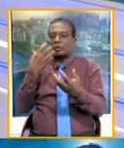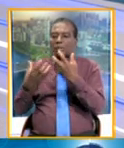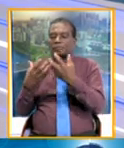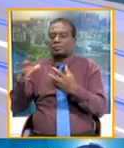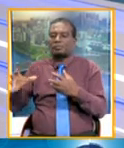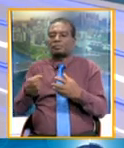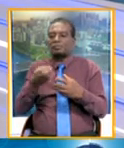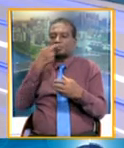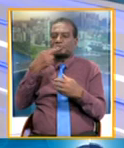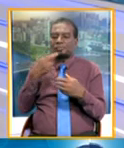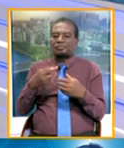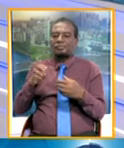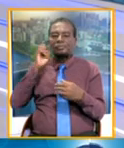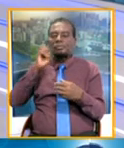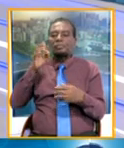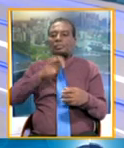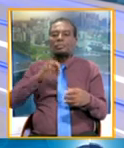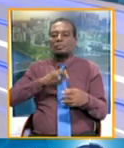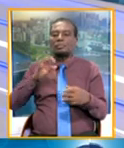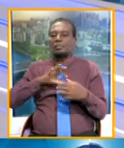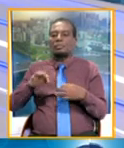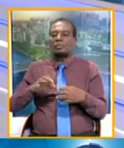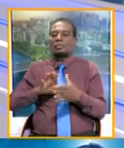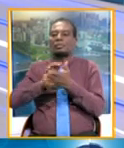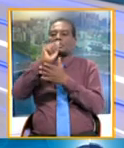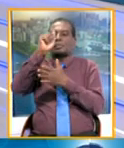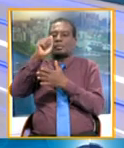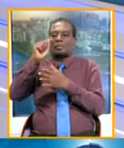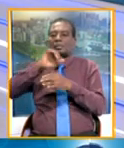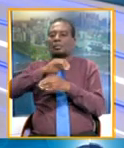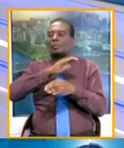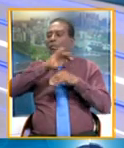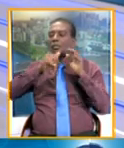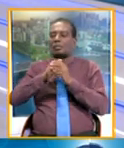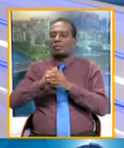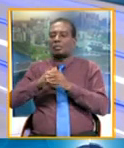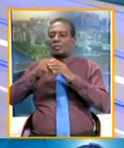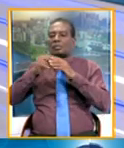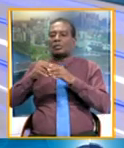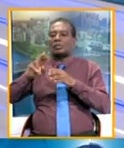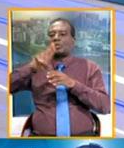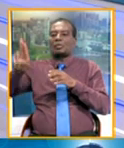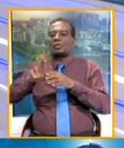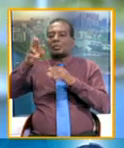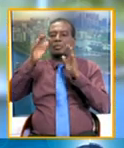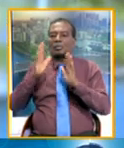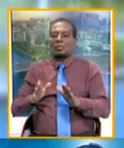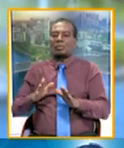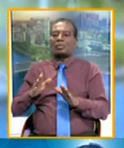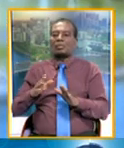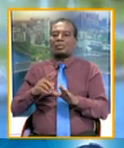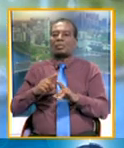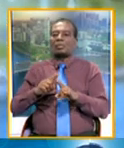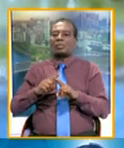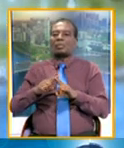son repas, par exemple. Elle bénéficiait donc de la confiance absolue de ses employeurs, comme beaucoup d'entre vous d'ailleurs. Cependant,